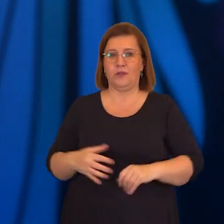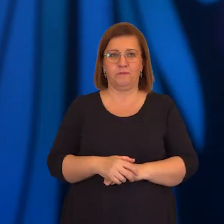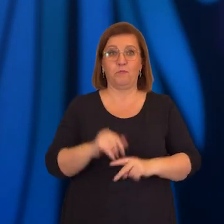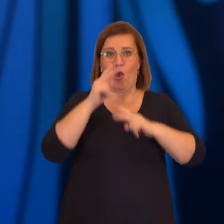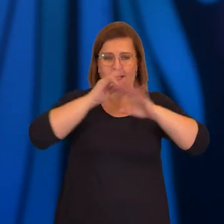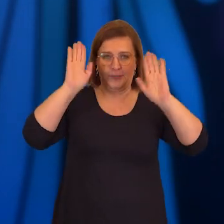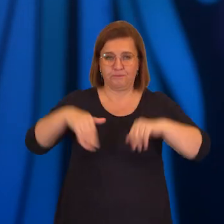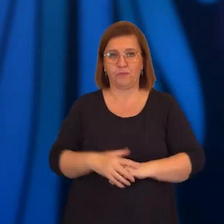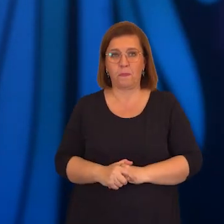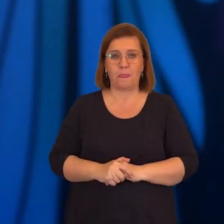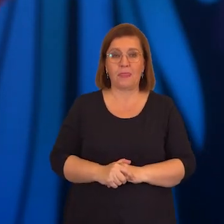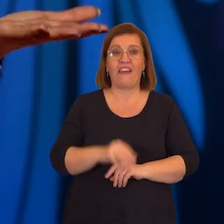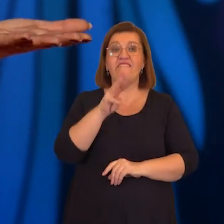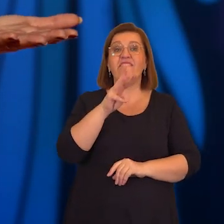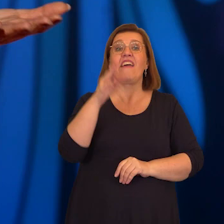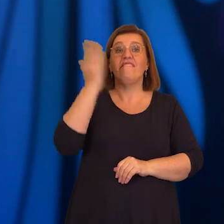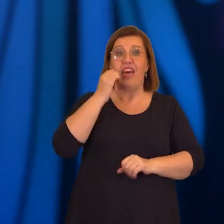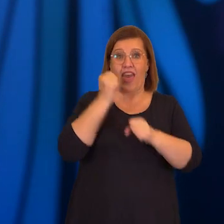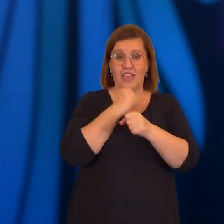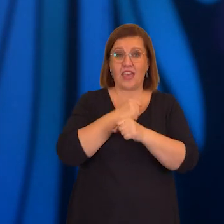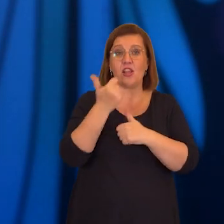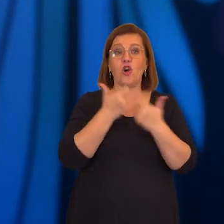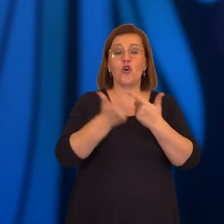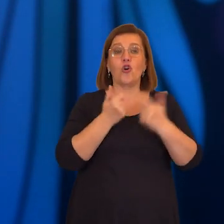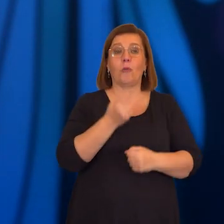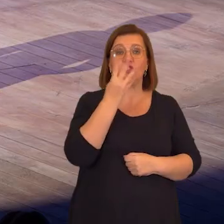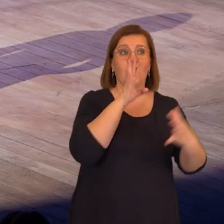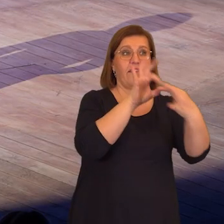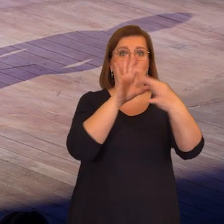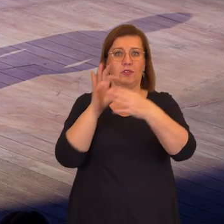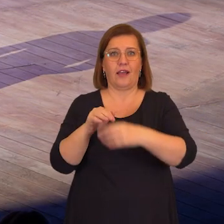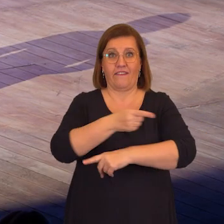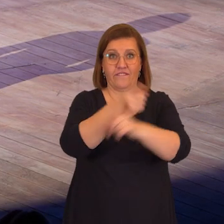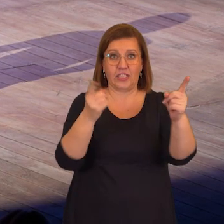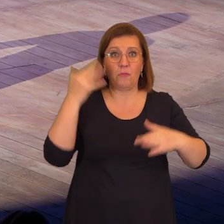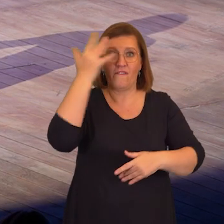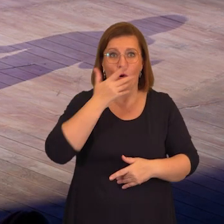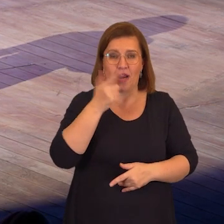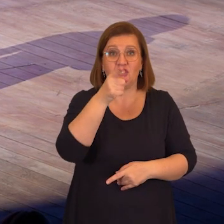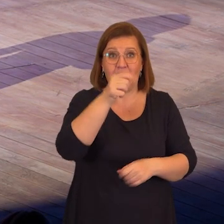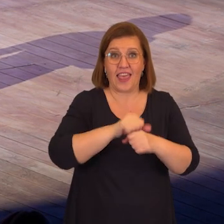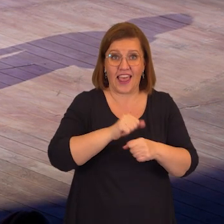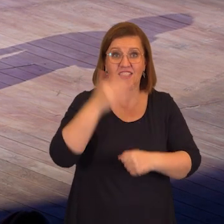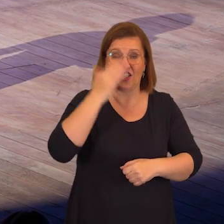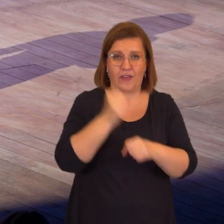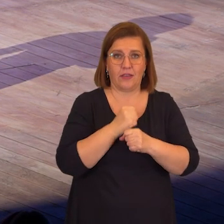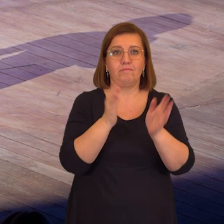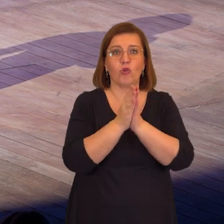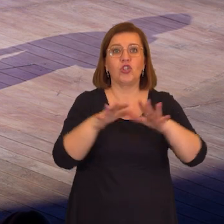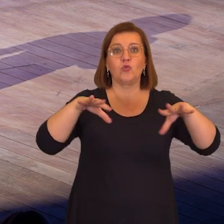węgla tworzy 4 wiązania, więc wyobraźcie sobie, że jesteście atomami węgla. I teraz proszę, złapcie się za